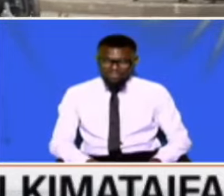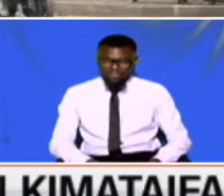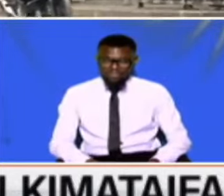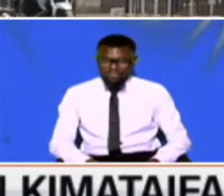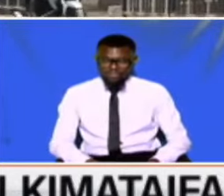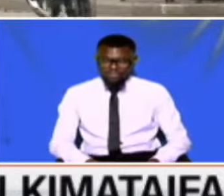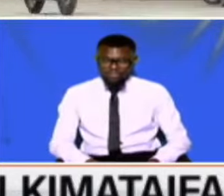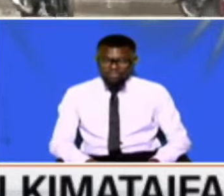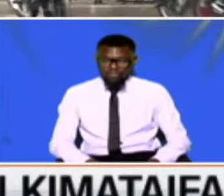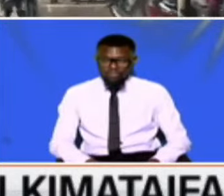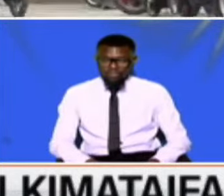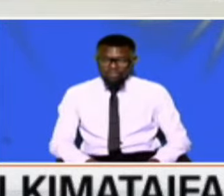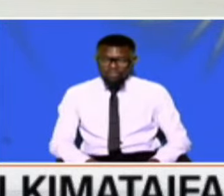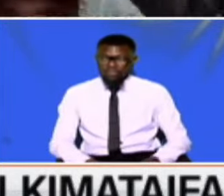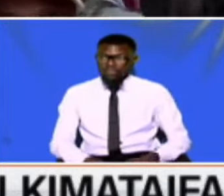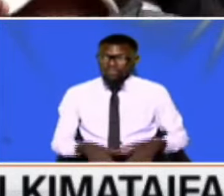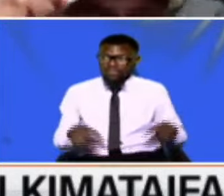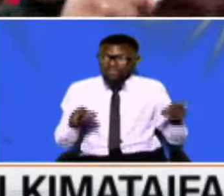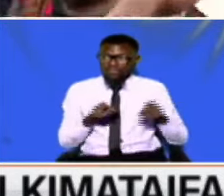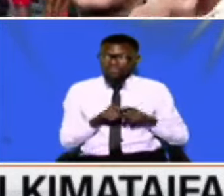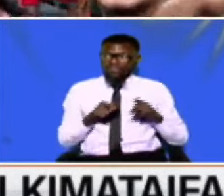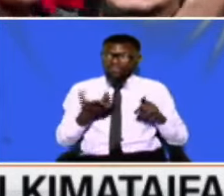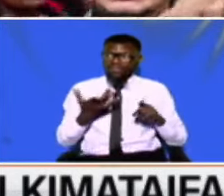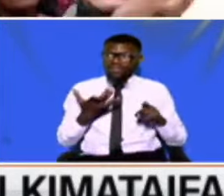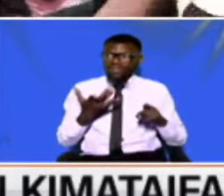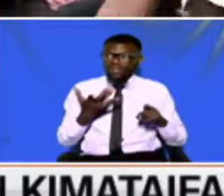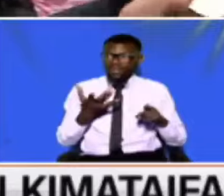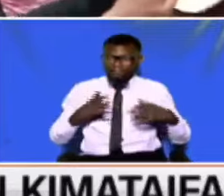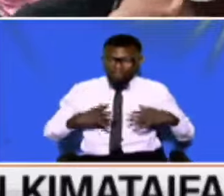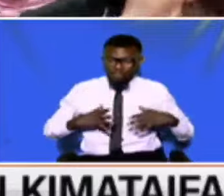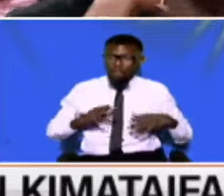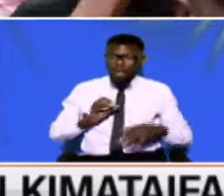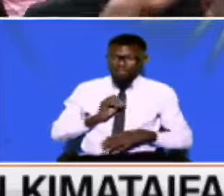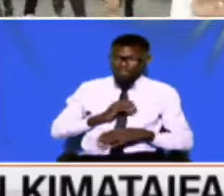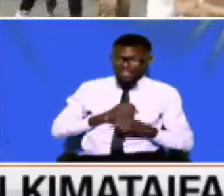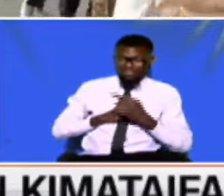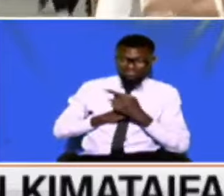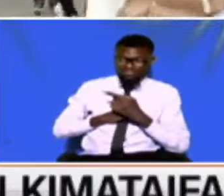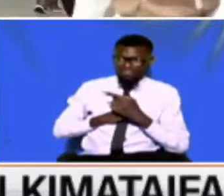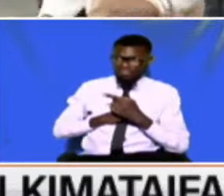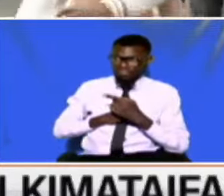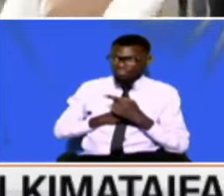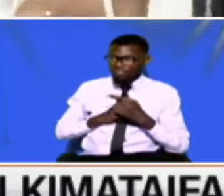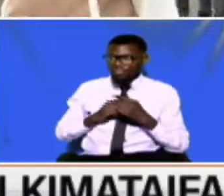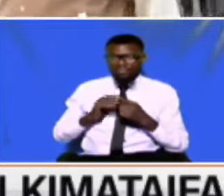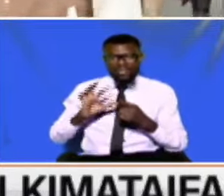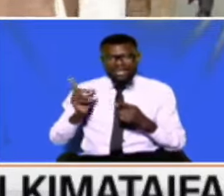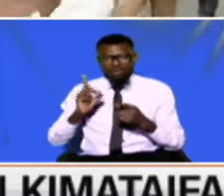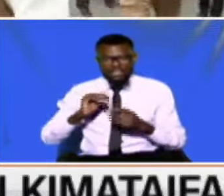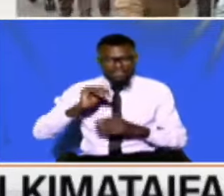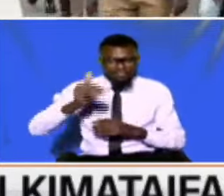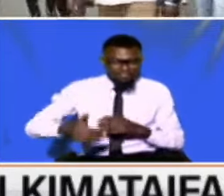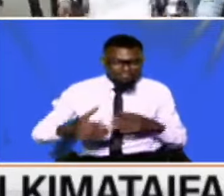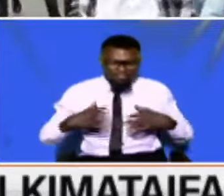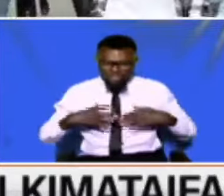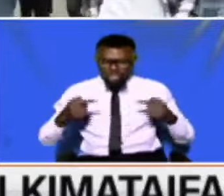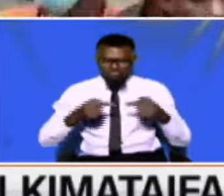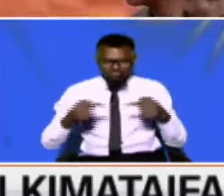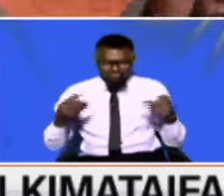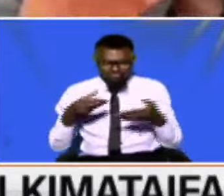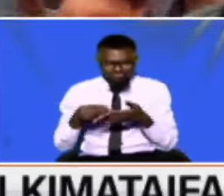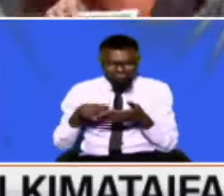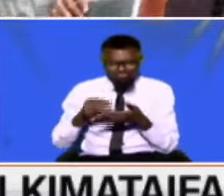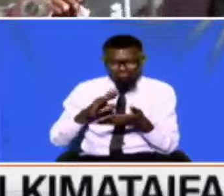Muhimu kutaja ni kuwa kulikuwa na taharuki katika barabara za miji kupinga mswada huu wa kifedha ambao una matozo